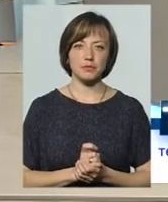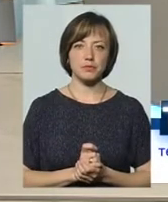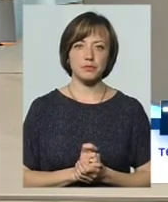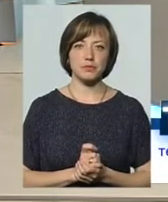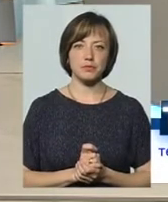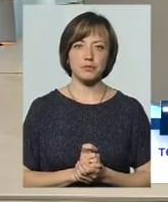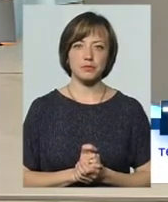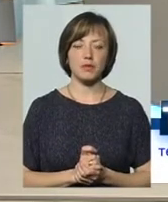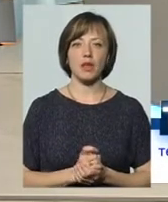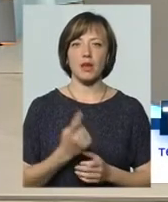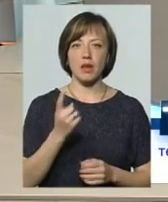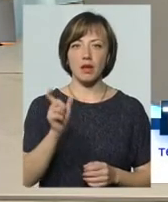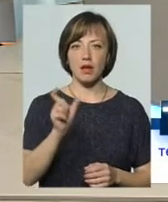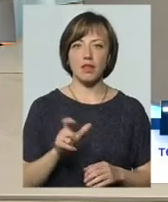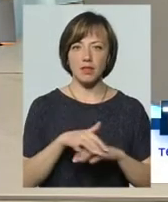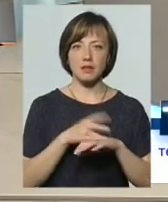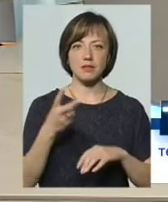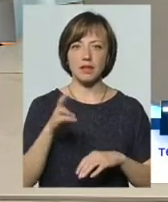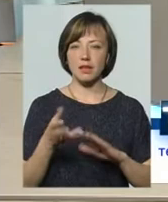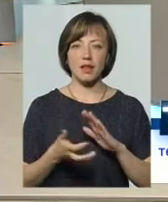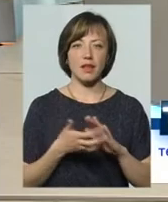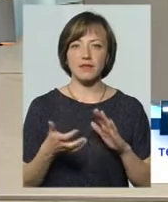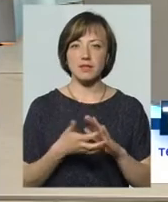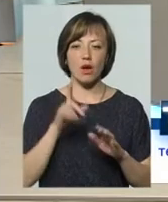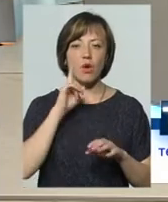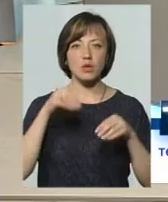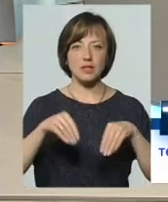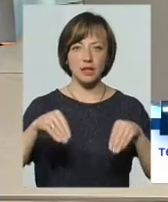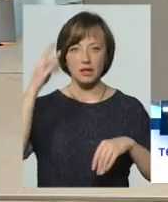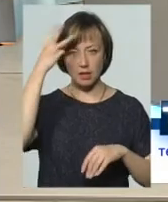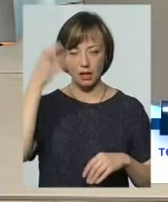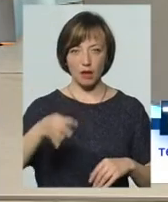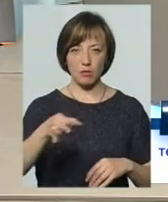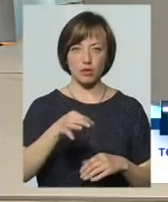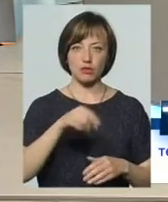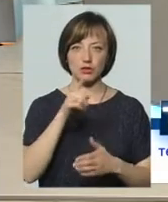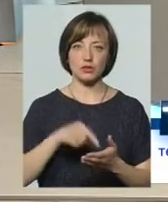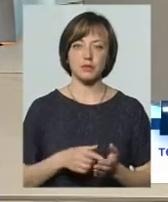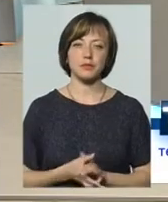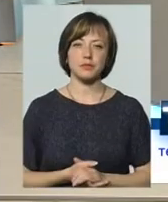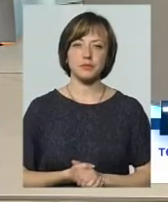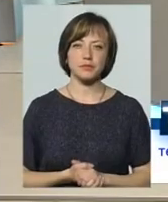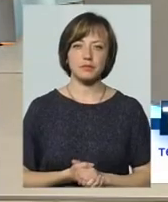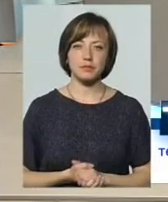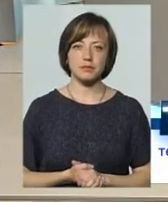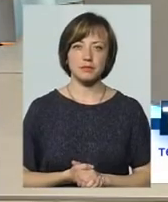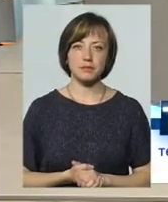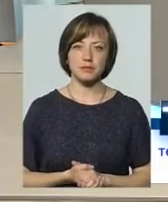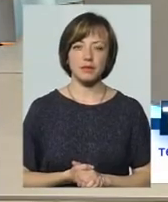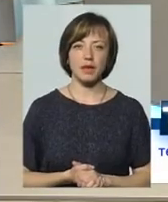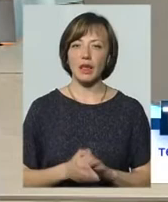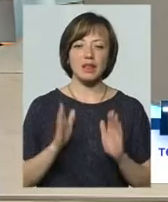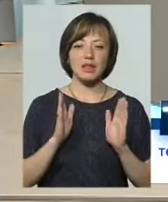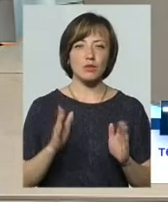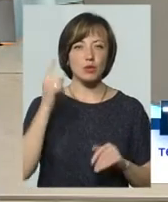на душу населення нам не вистачає зараз озеленення на Хмельниччині? Дякую, власне. Я думаю, що не тільки на Хмельниччині,